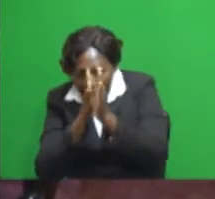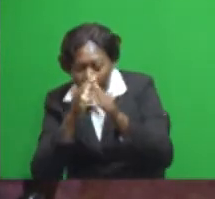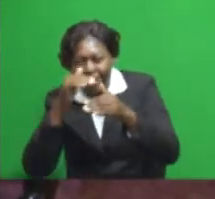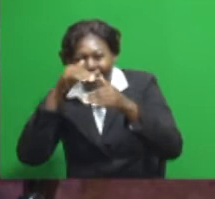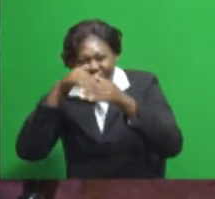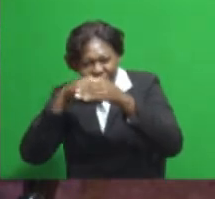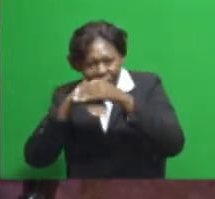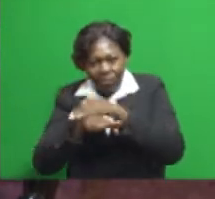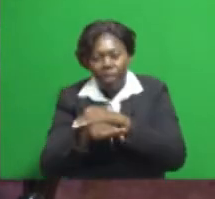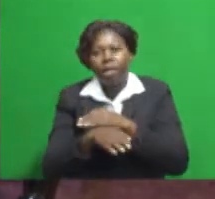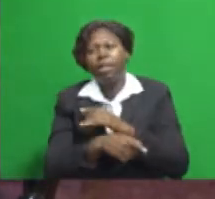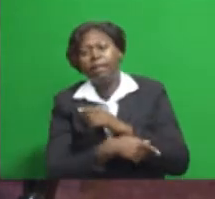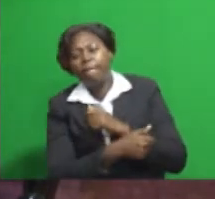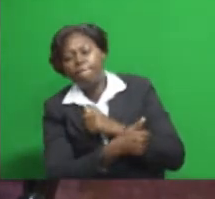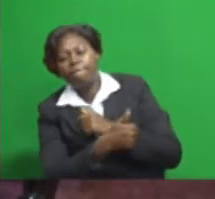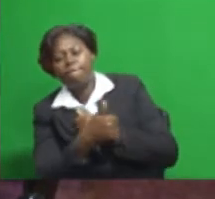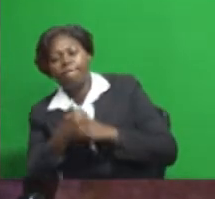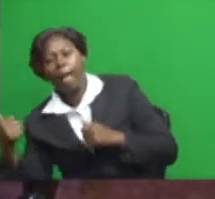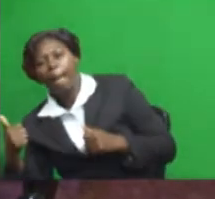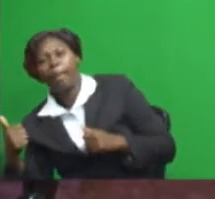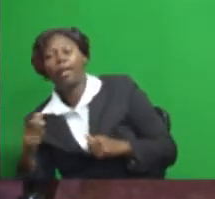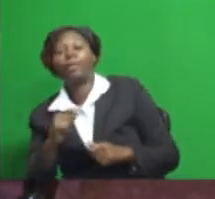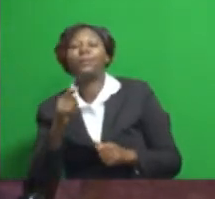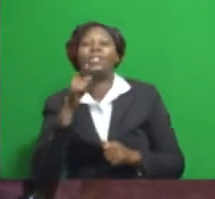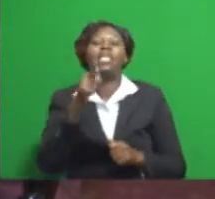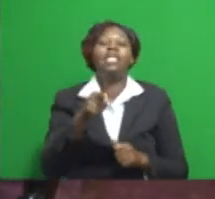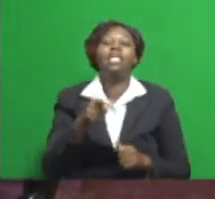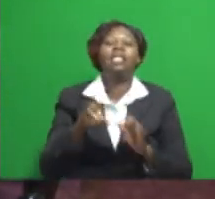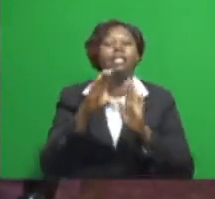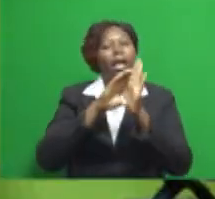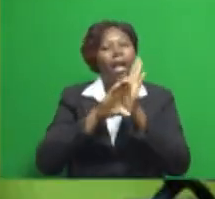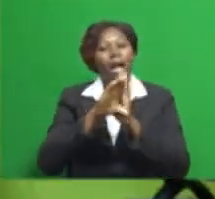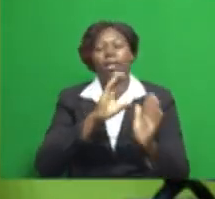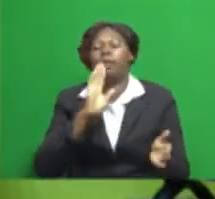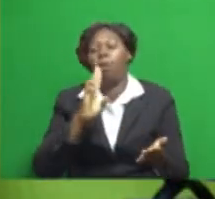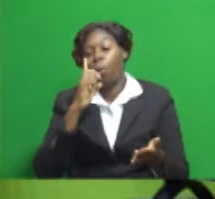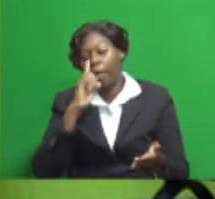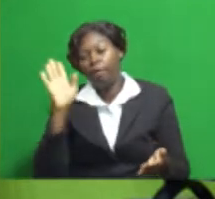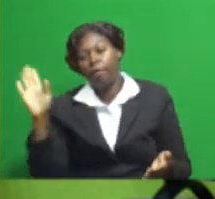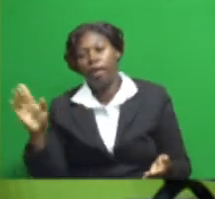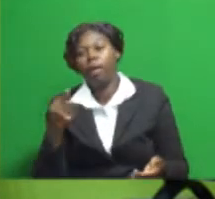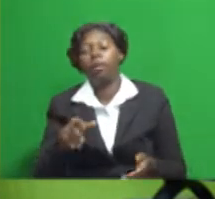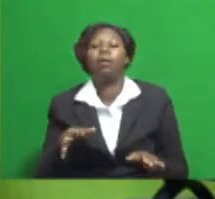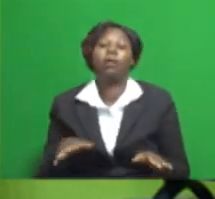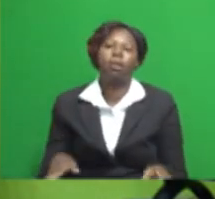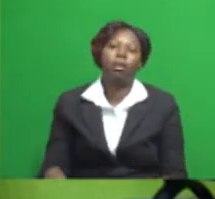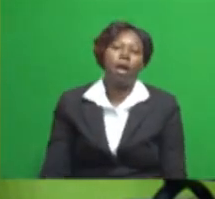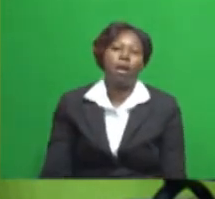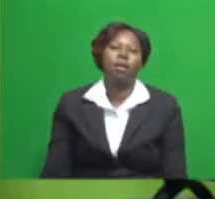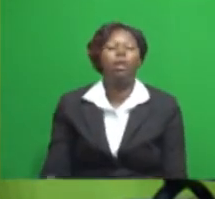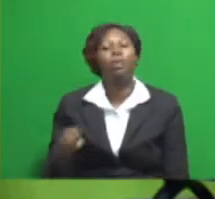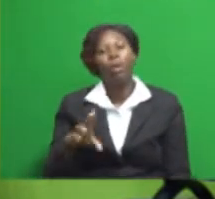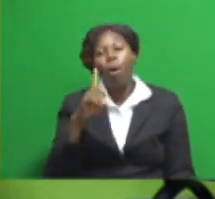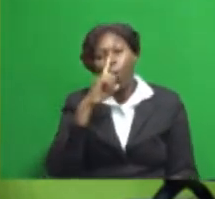kuita zvekuseka ndichadzoka. Ah, kungoenda ndekwe. Hanzi akabva anofira. Mwari weda akachallengewa